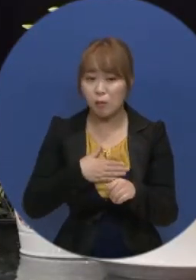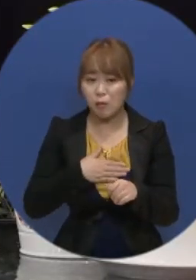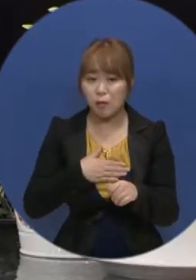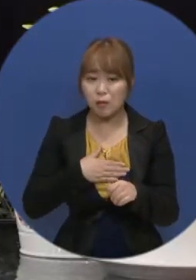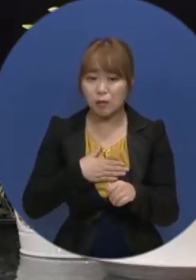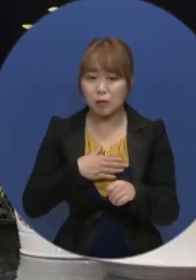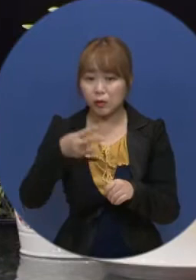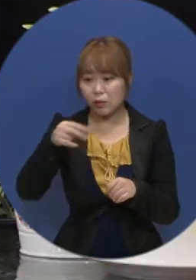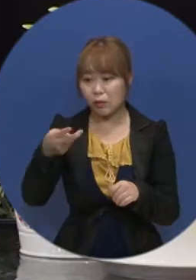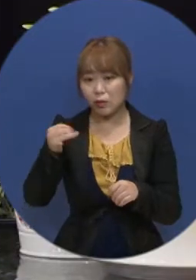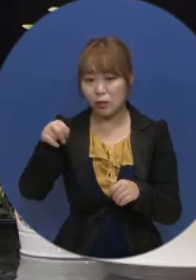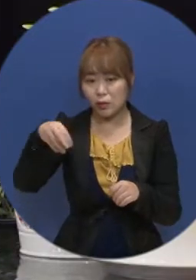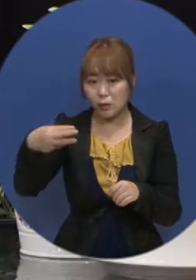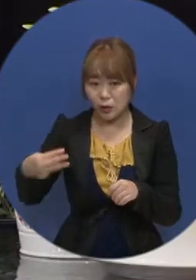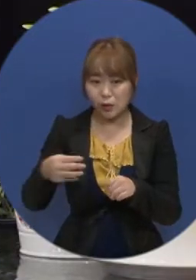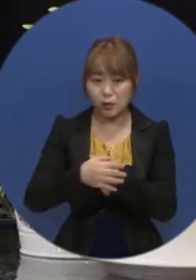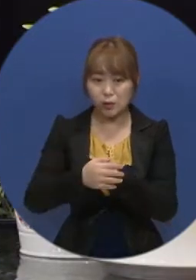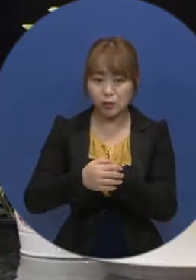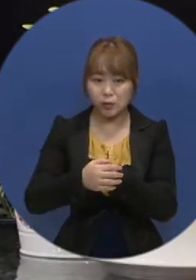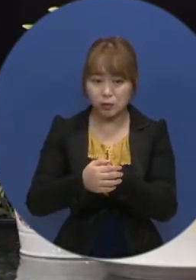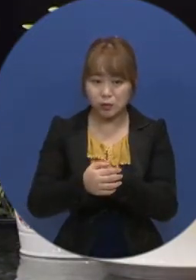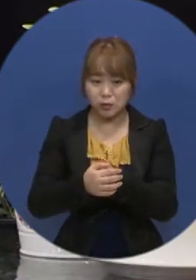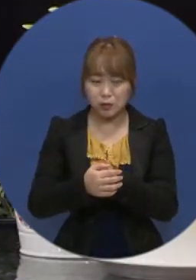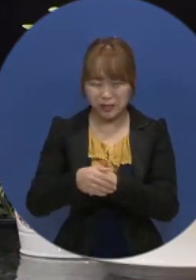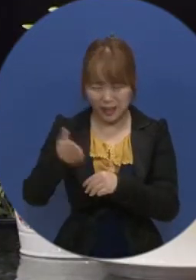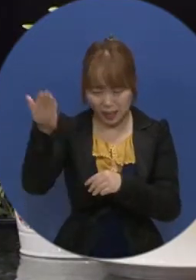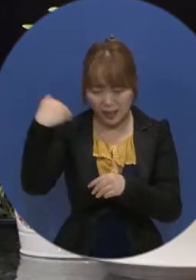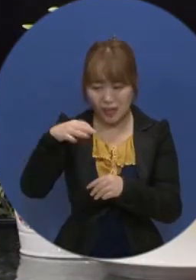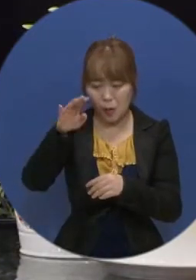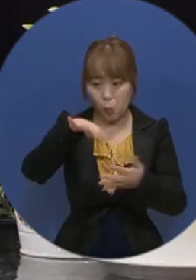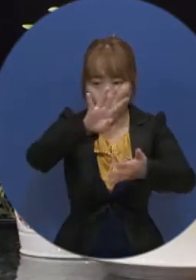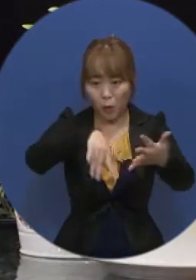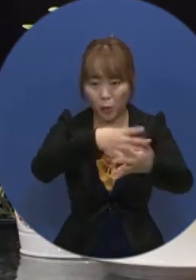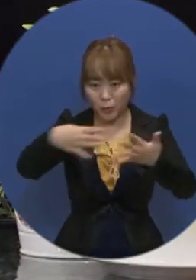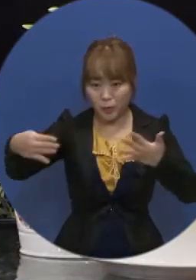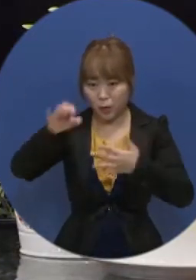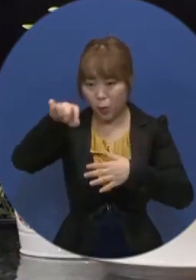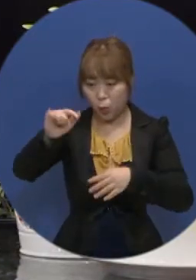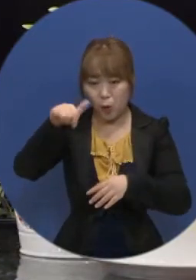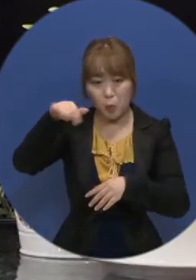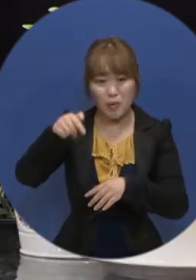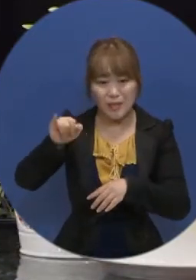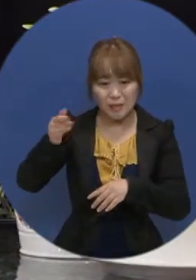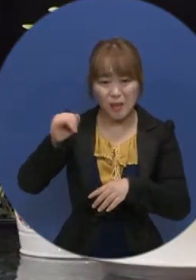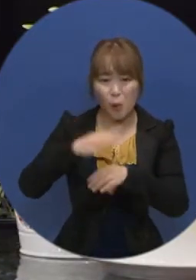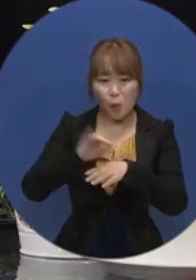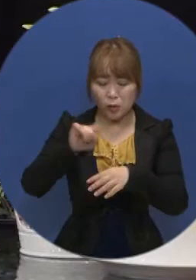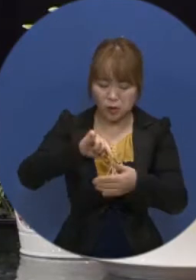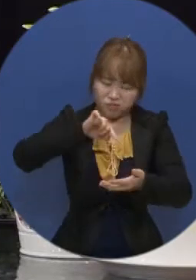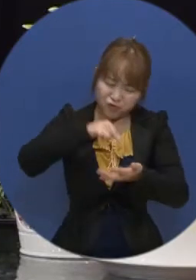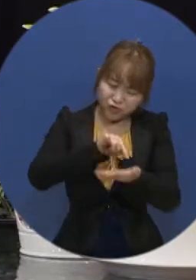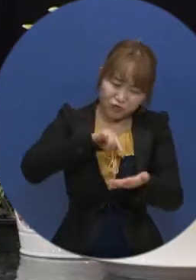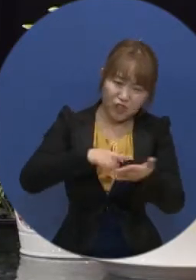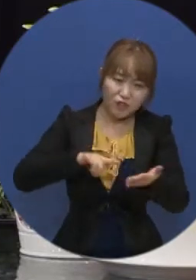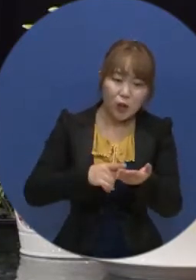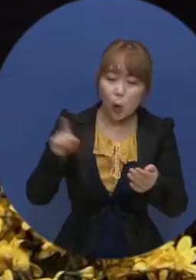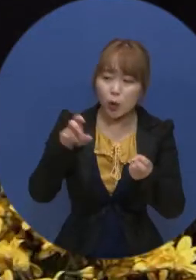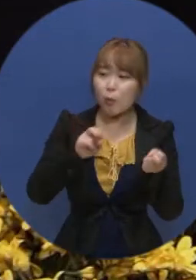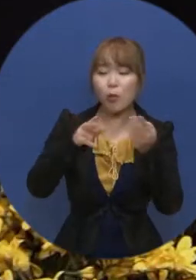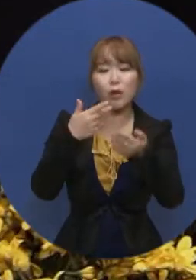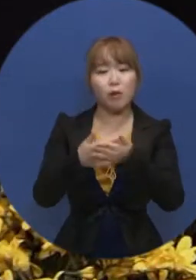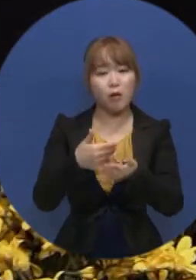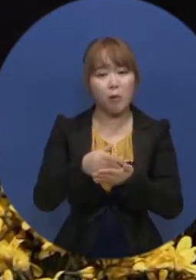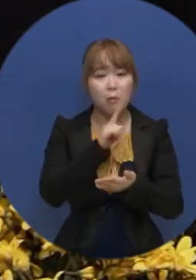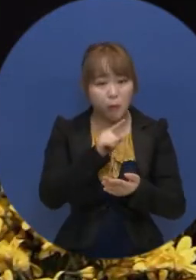드릴로 네네. 옛날은 그저 옹고지에다 썼잖아요. 네네. 그걸 좀 뚫어서 어디로 보내달래요. 네네. 어디냐